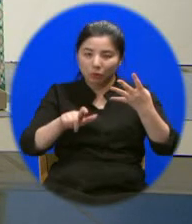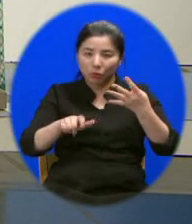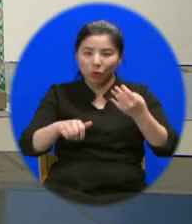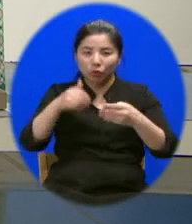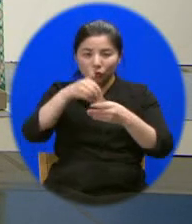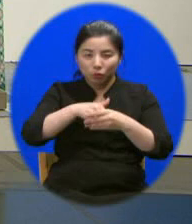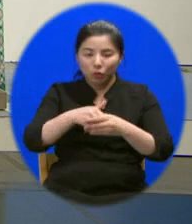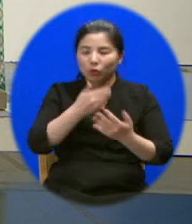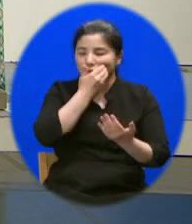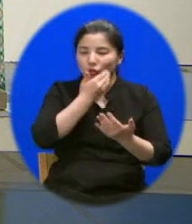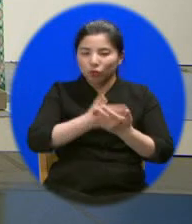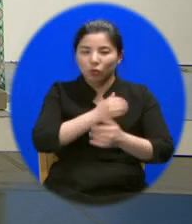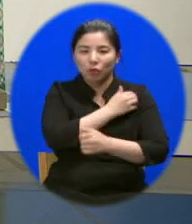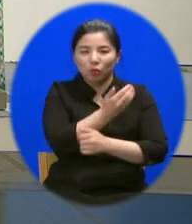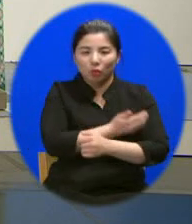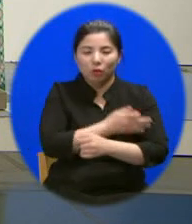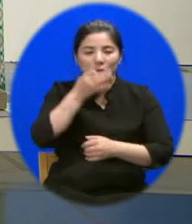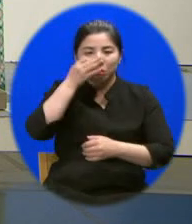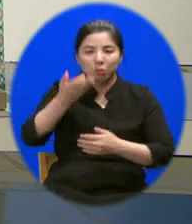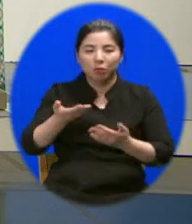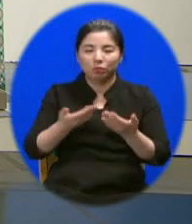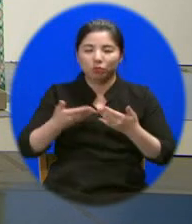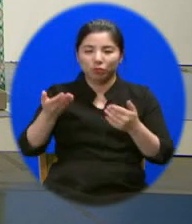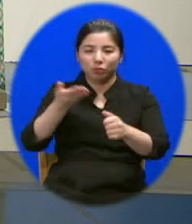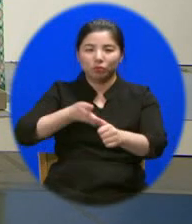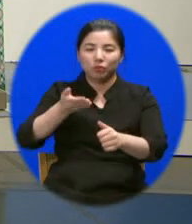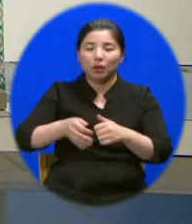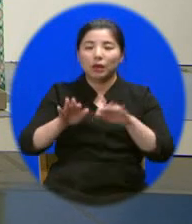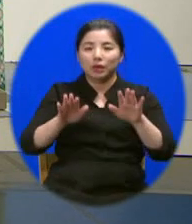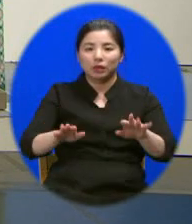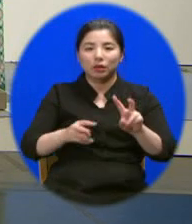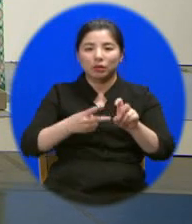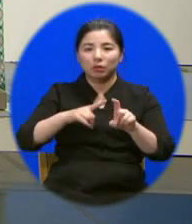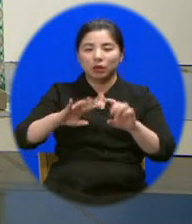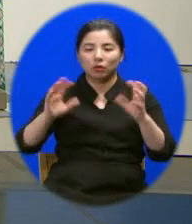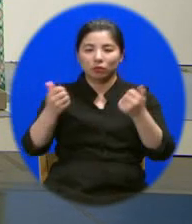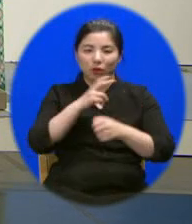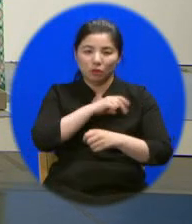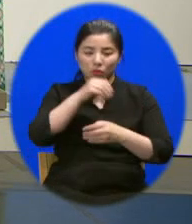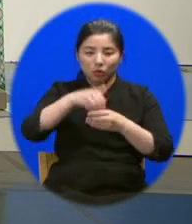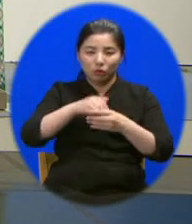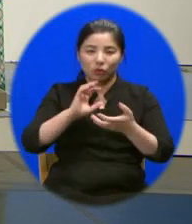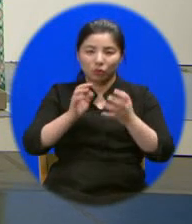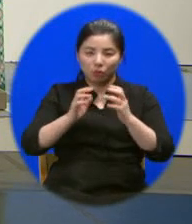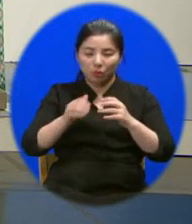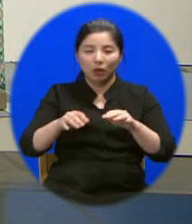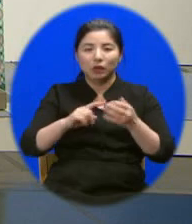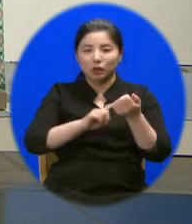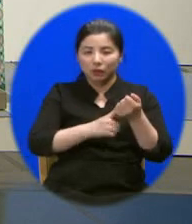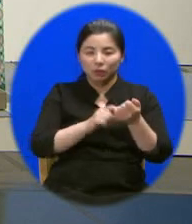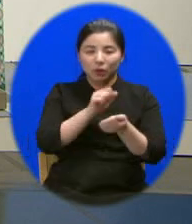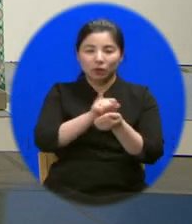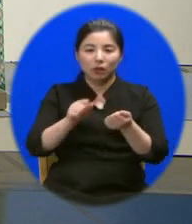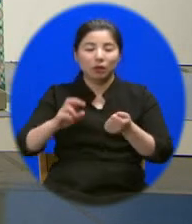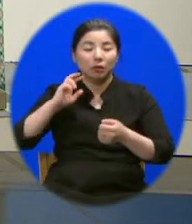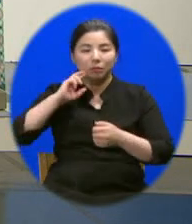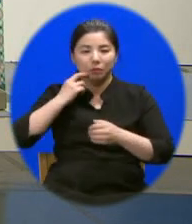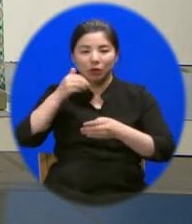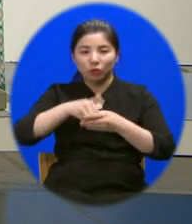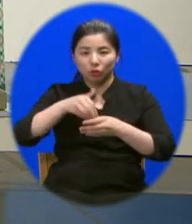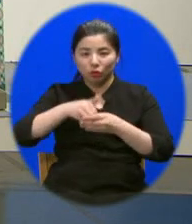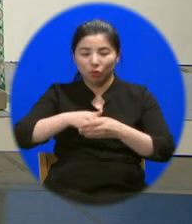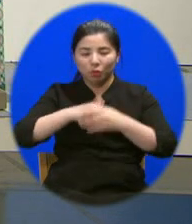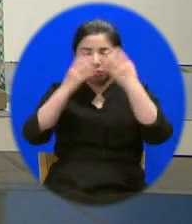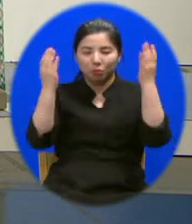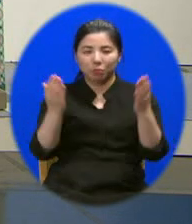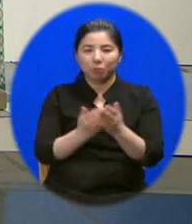유권자의 소중한 권리를 꼭 행사 하시기 바랍니다 자 이것으로 이 11대 국회의원 선거 후보자 토론 에 증평 진천 음성군 성구